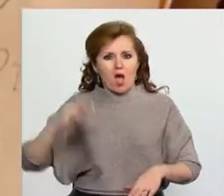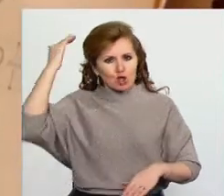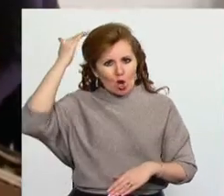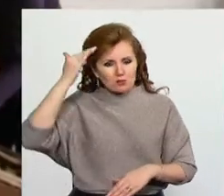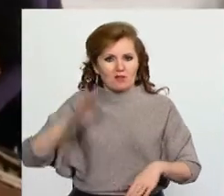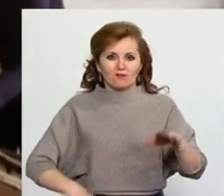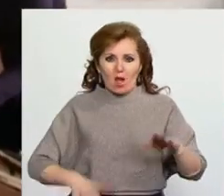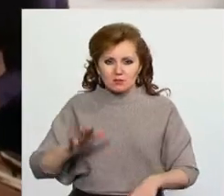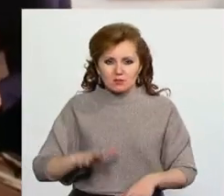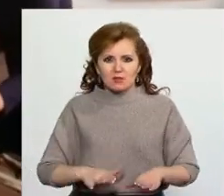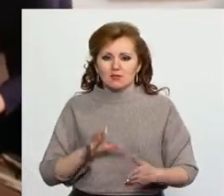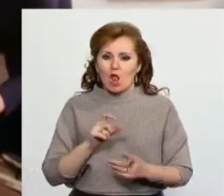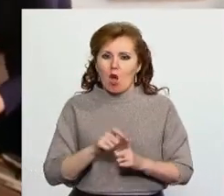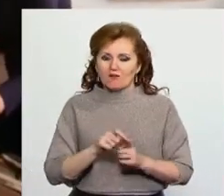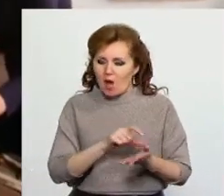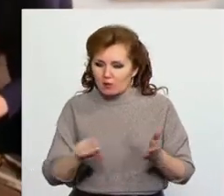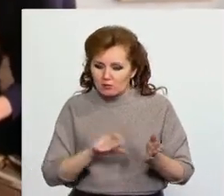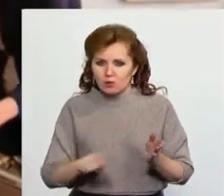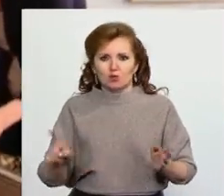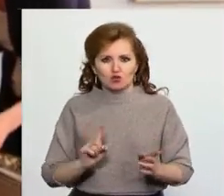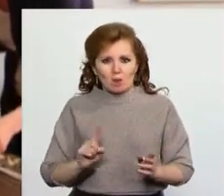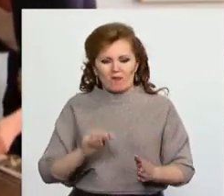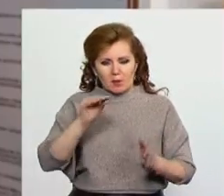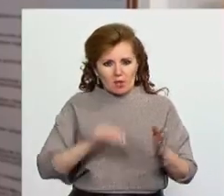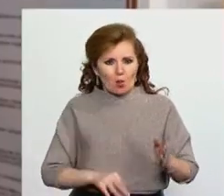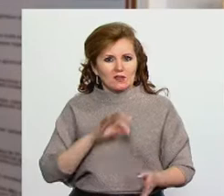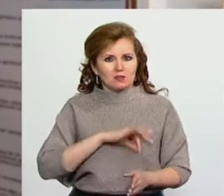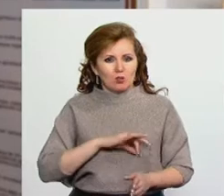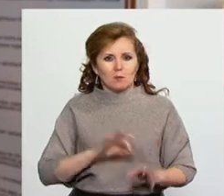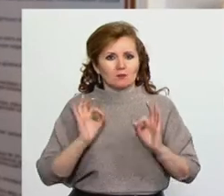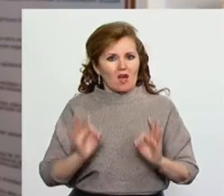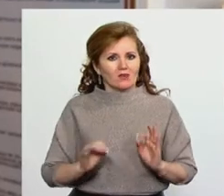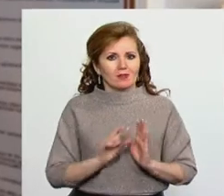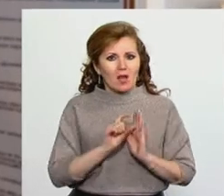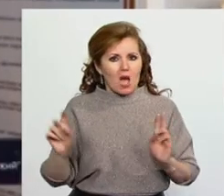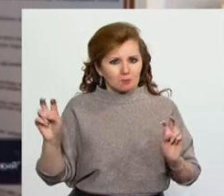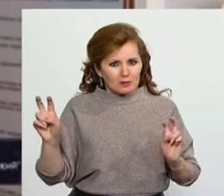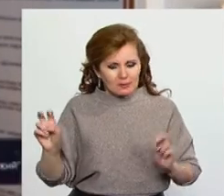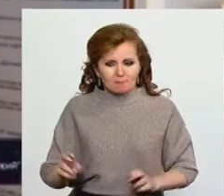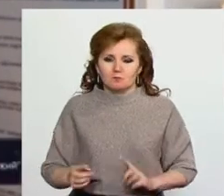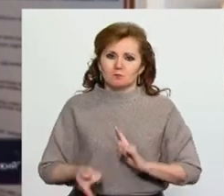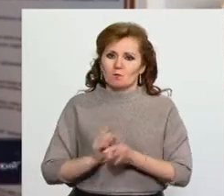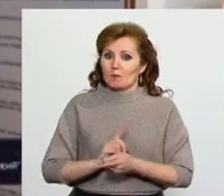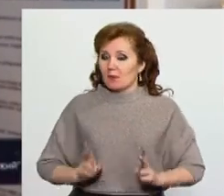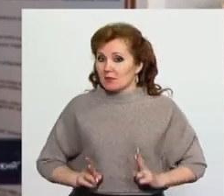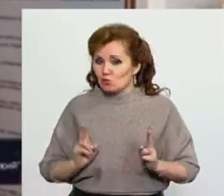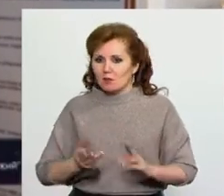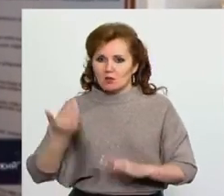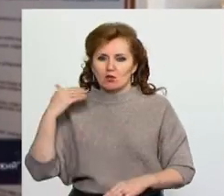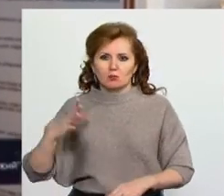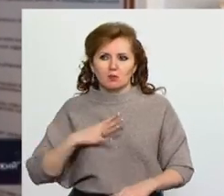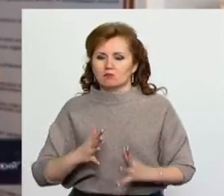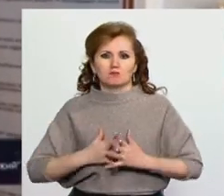словарь, чтобы в протоколах использовать нужные термины. Меняются преступления. Когда-то у нас был вал,